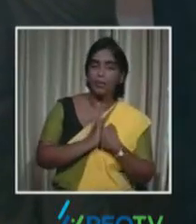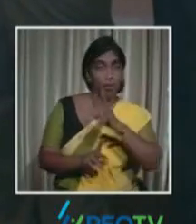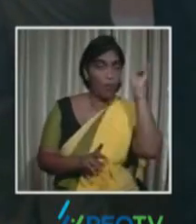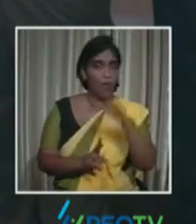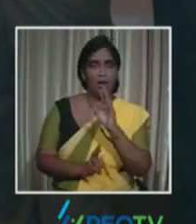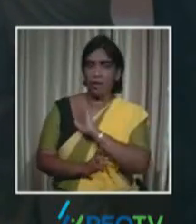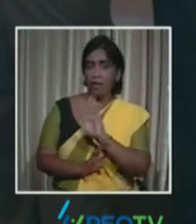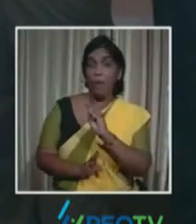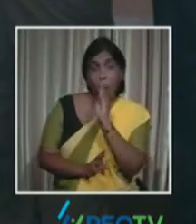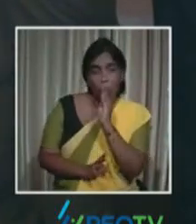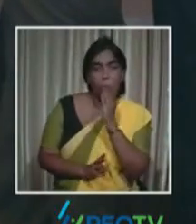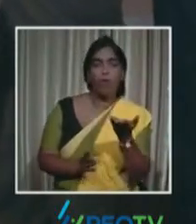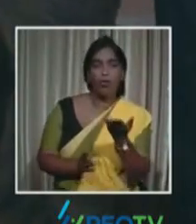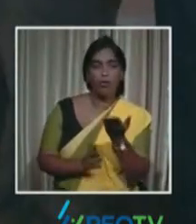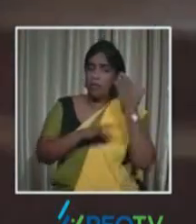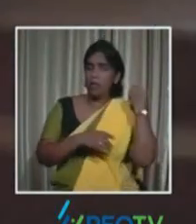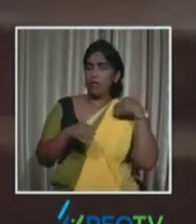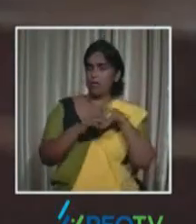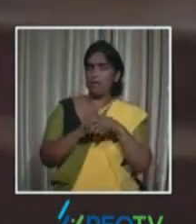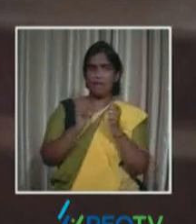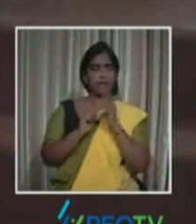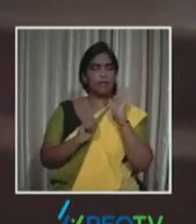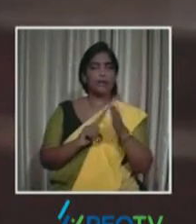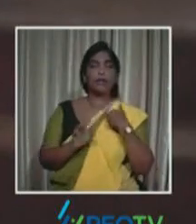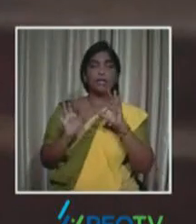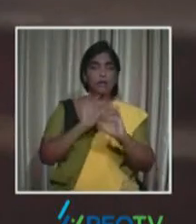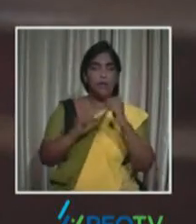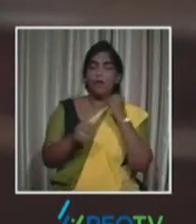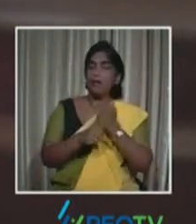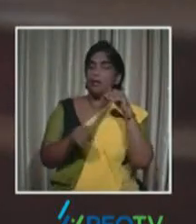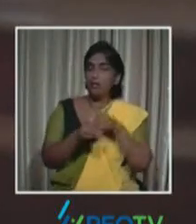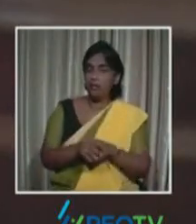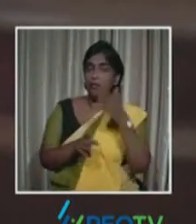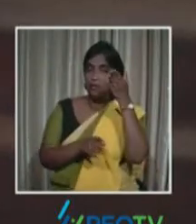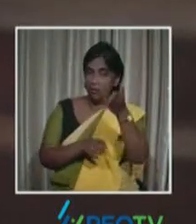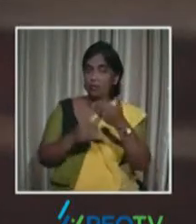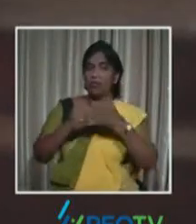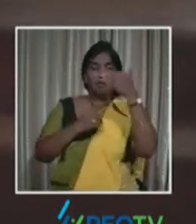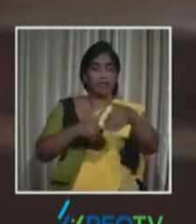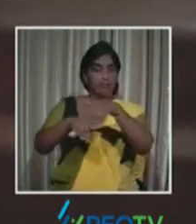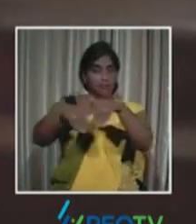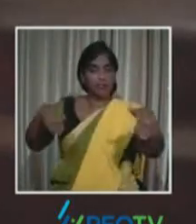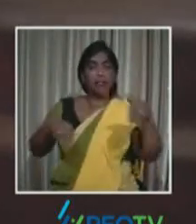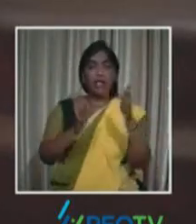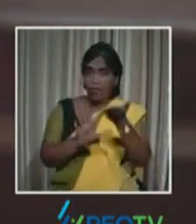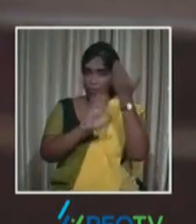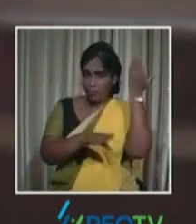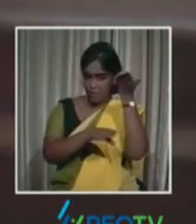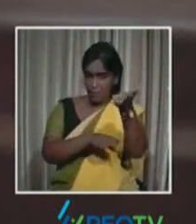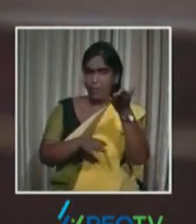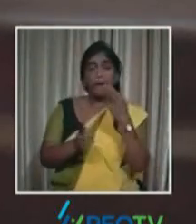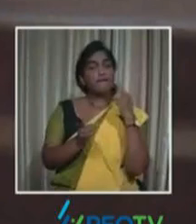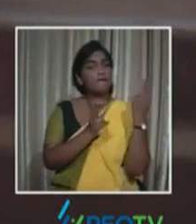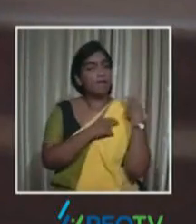කරන්න පව් මේක පව් පව් මේක උනේ යහපාලන ආණ්ඩුව කාලේ ඔබතුමාලගේ මේ ඉස්සරහා පේලිවල ඉන්න අය ඇමතිවරු ඉන්න කාලේ